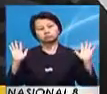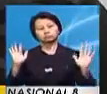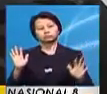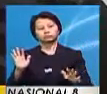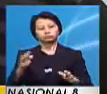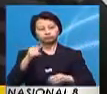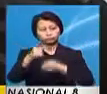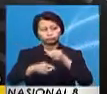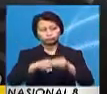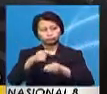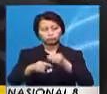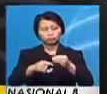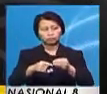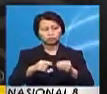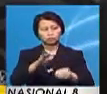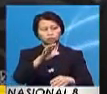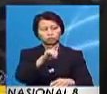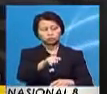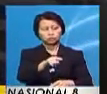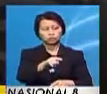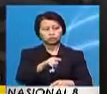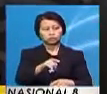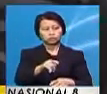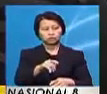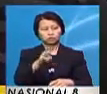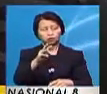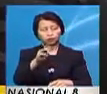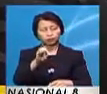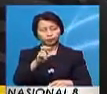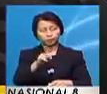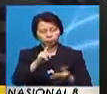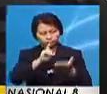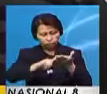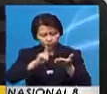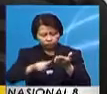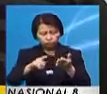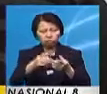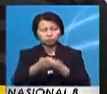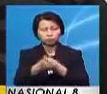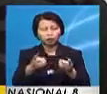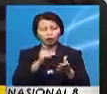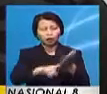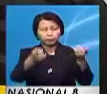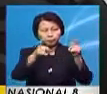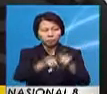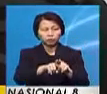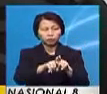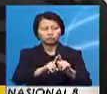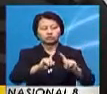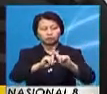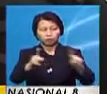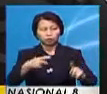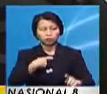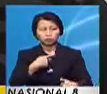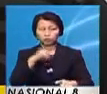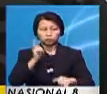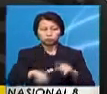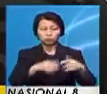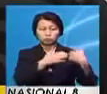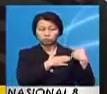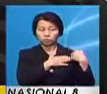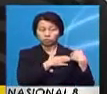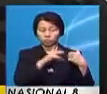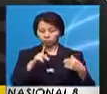I've asked the MSN to check with the Immigration Department what's happening, but we cannot be responsible